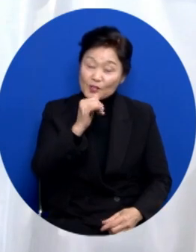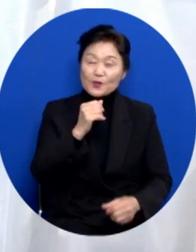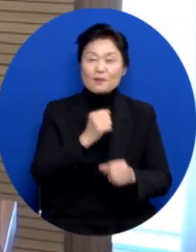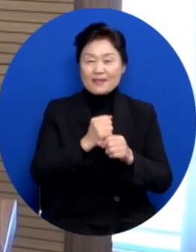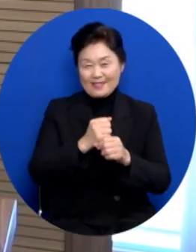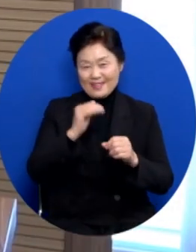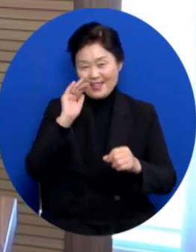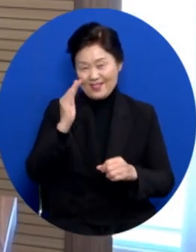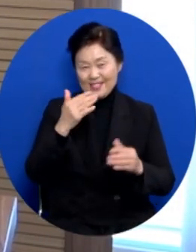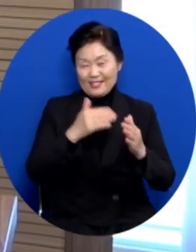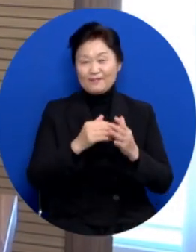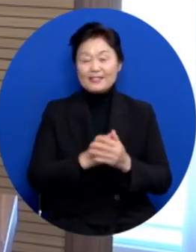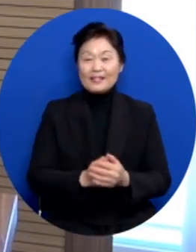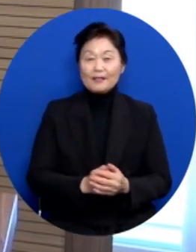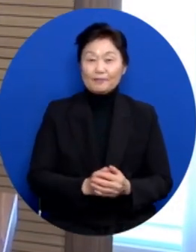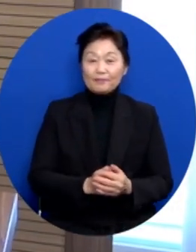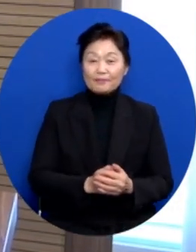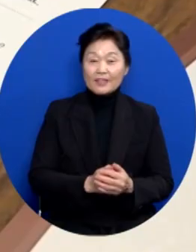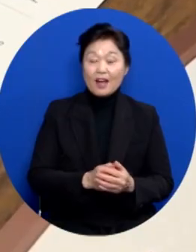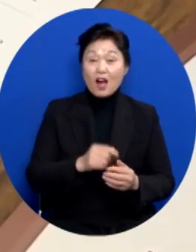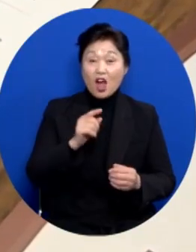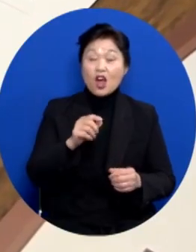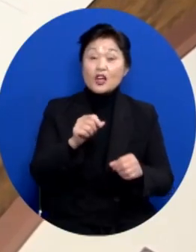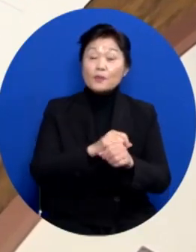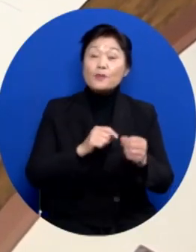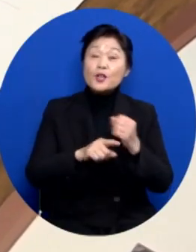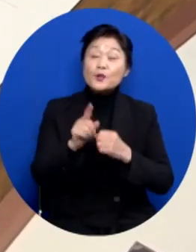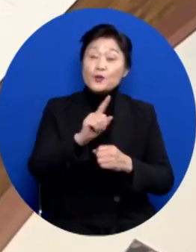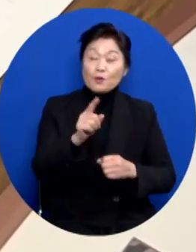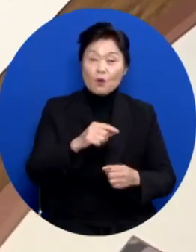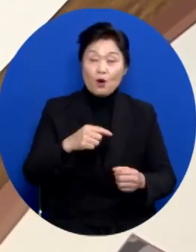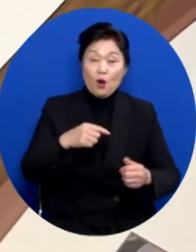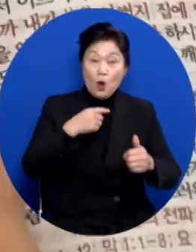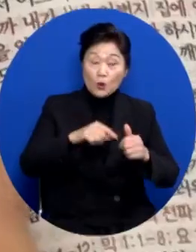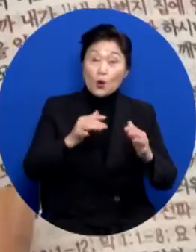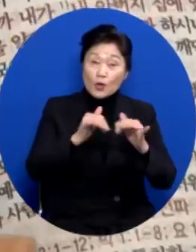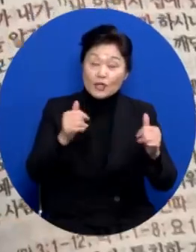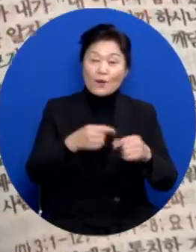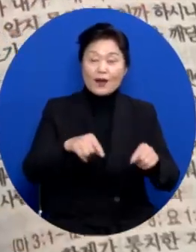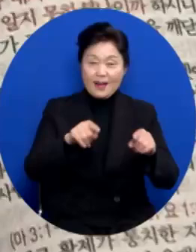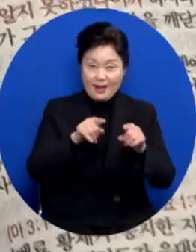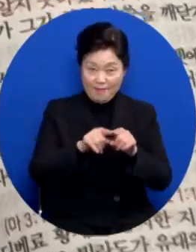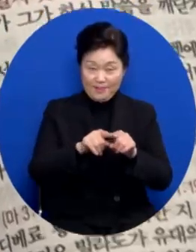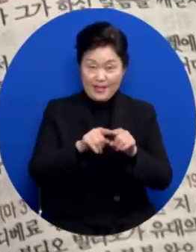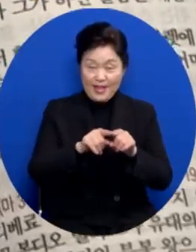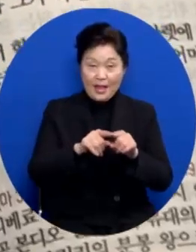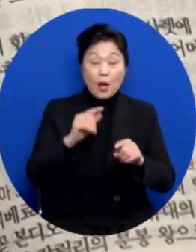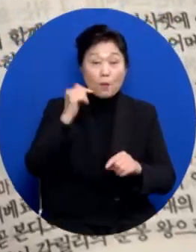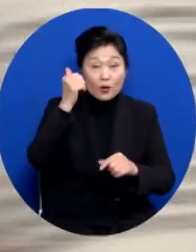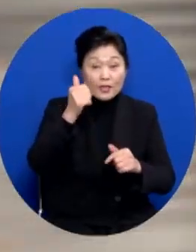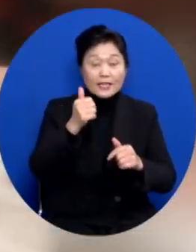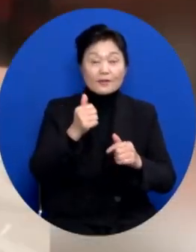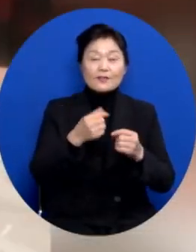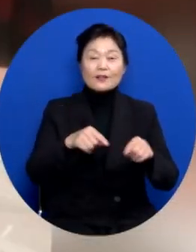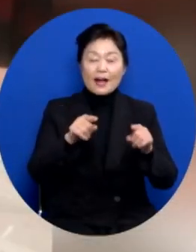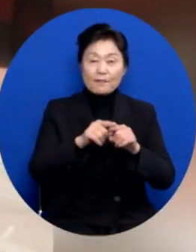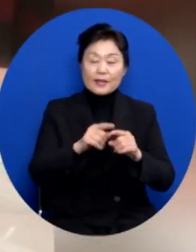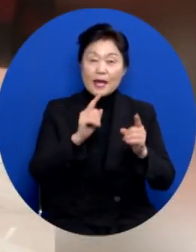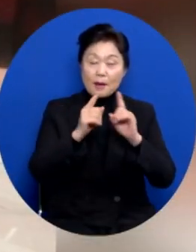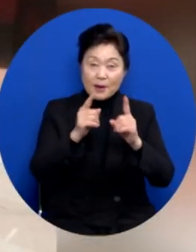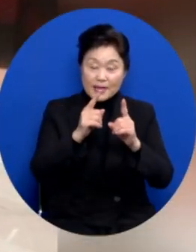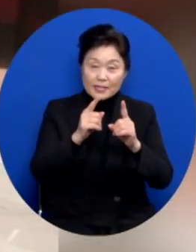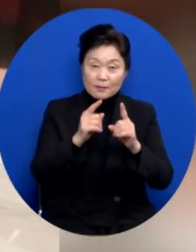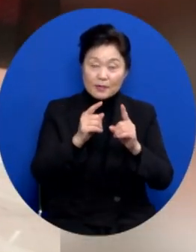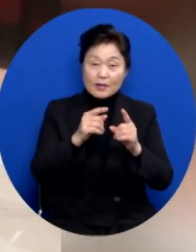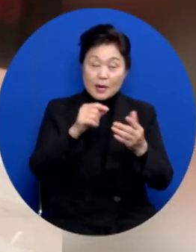했습니다. 대림절 트래커가 특별한 이유는 교역자와 함께 말씀 선정과 디자인을 직접 구상했다는